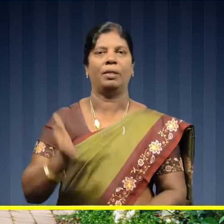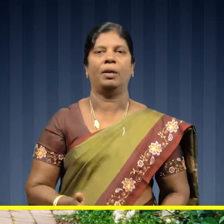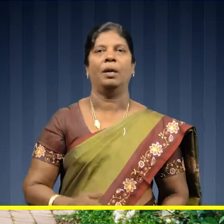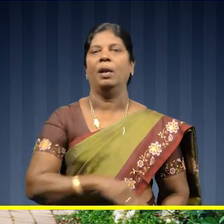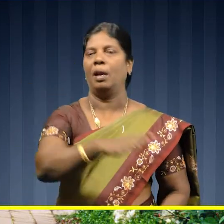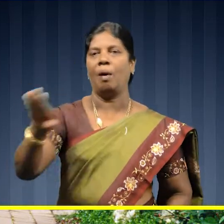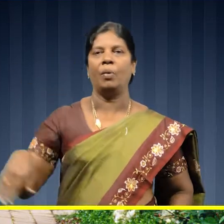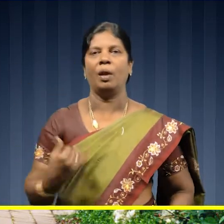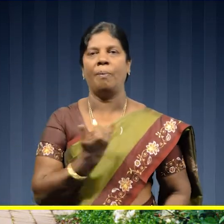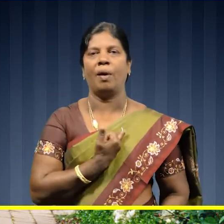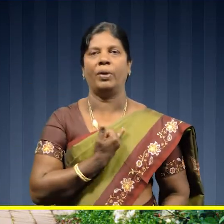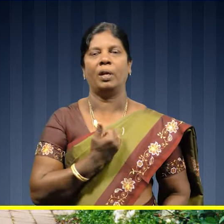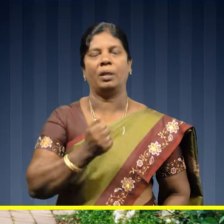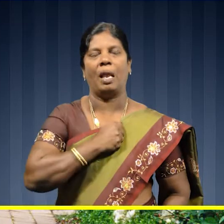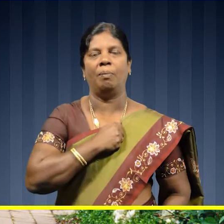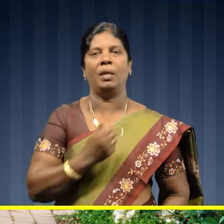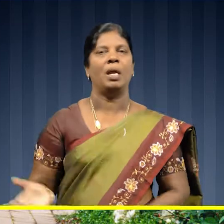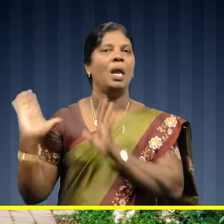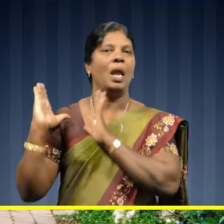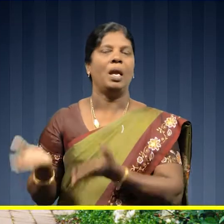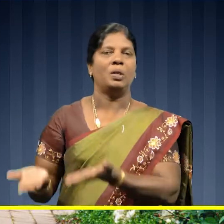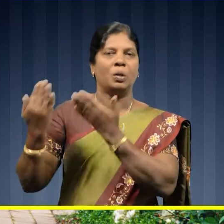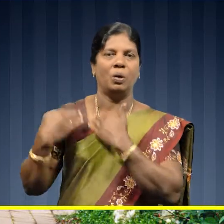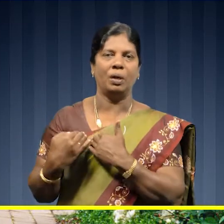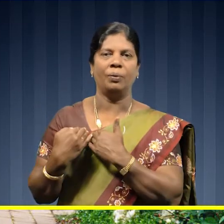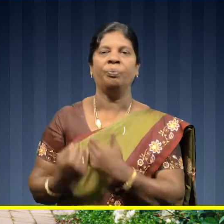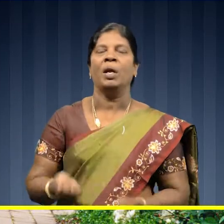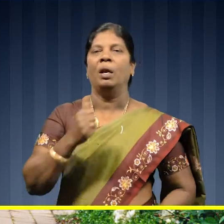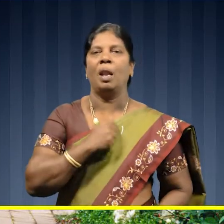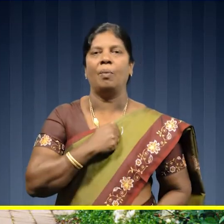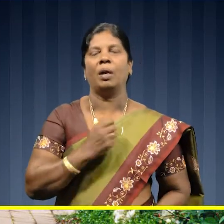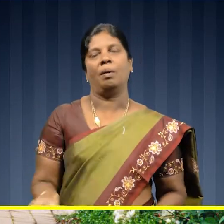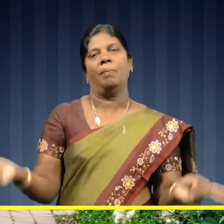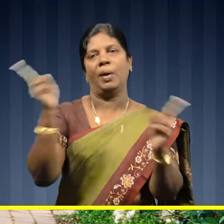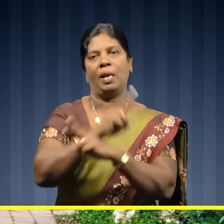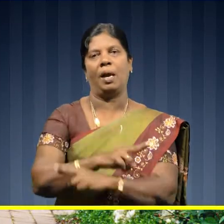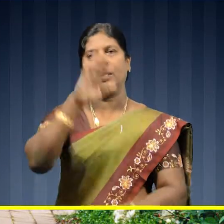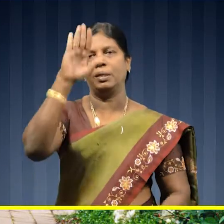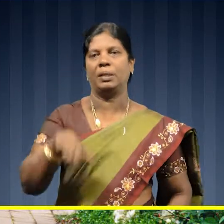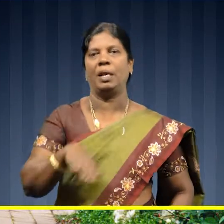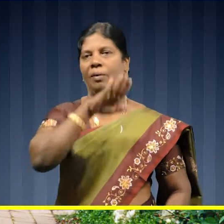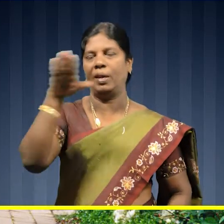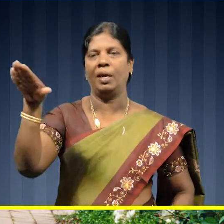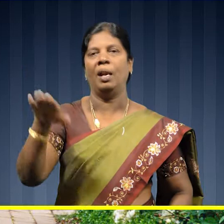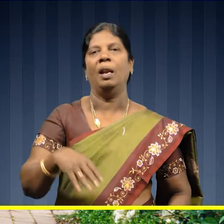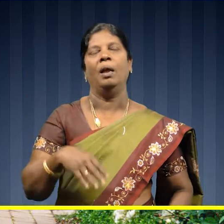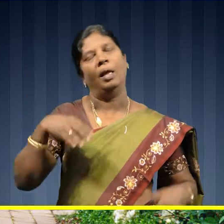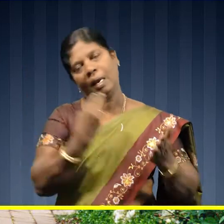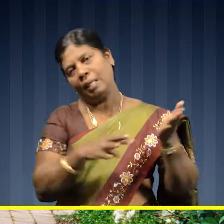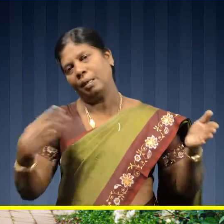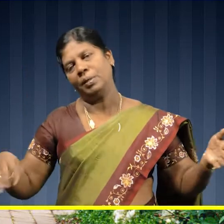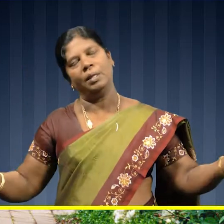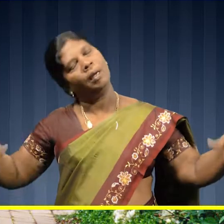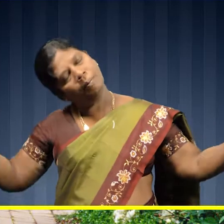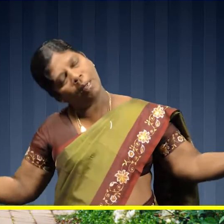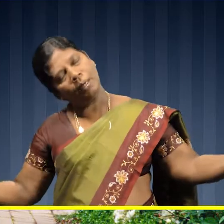வந்து நம்முடைய பாவத்தை தன் மீது ஏற்றுக்கொண்டு நமக்கு பதிலாக சிலுவையில் இரத்தம் சிந்தி